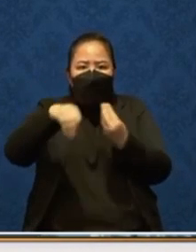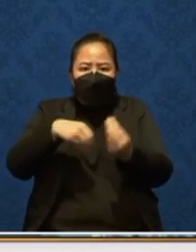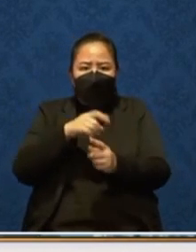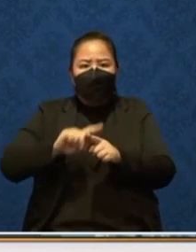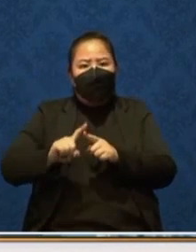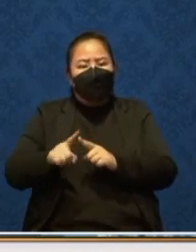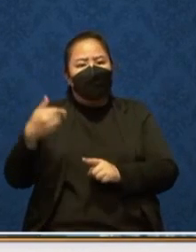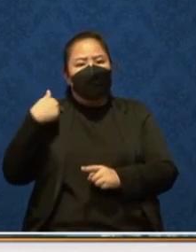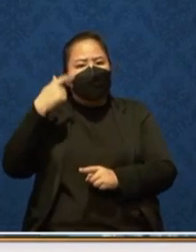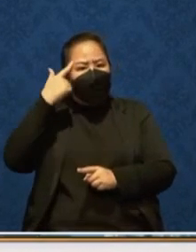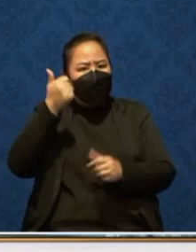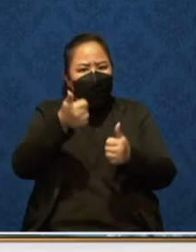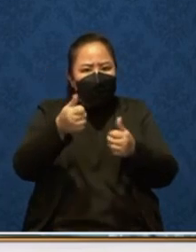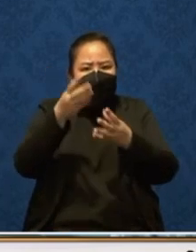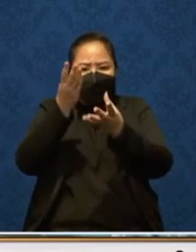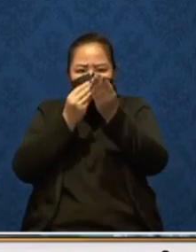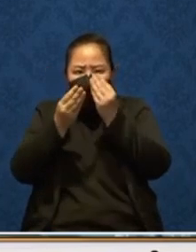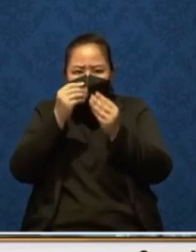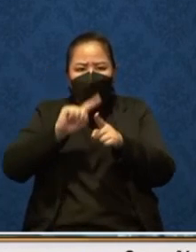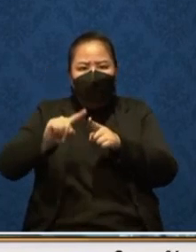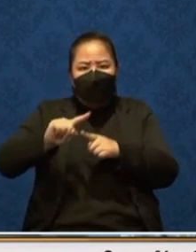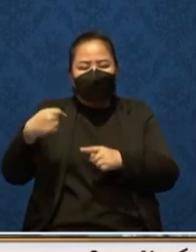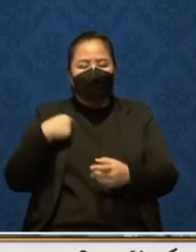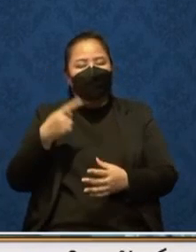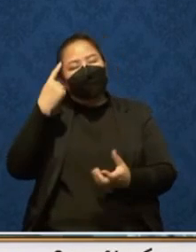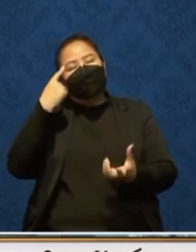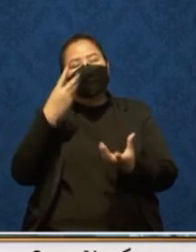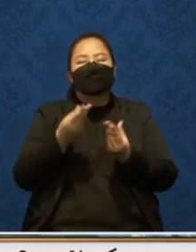แล้ตคิดดๆศึกษาจๆ ไมใช่ปั้นตัเลคกัมา